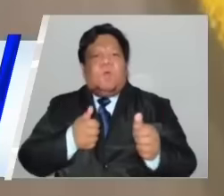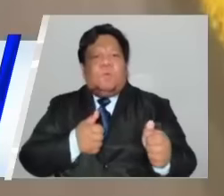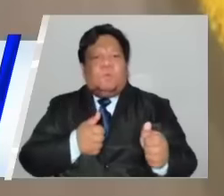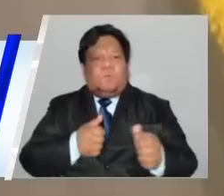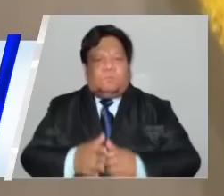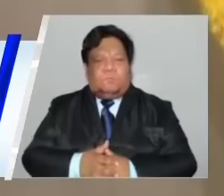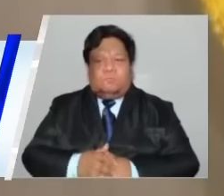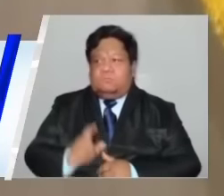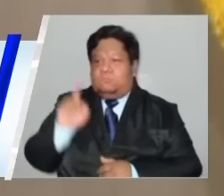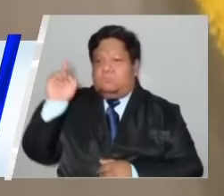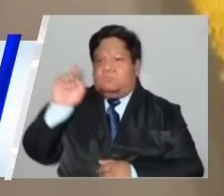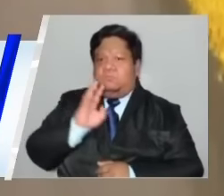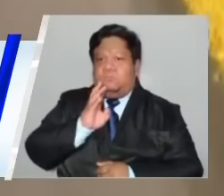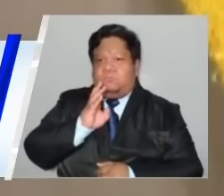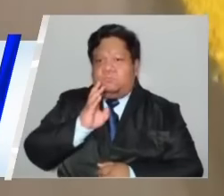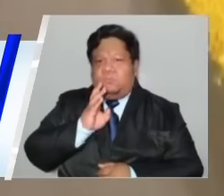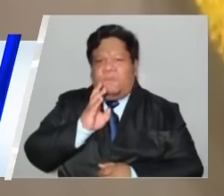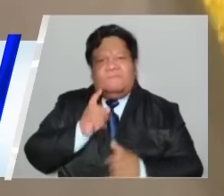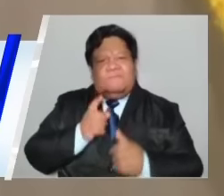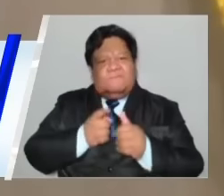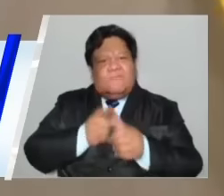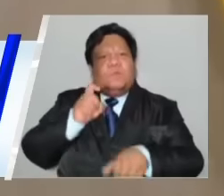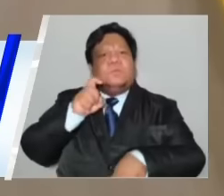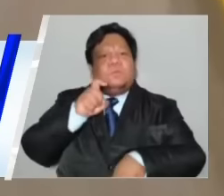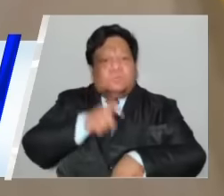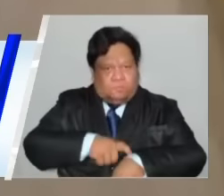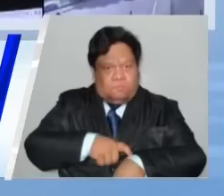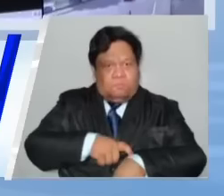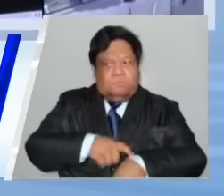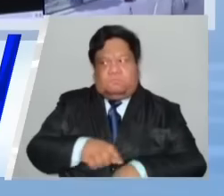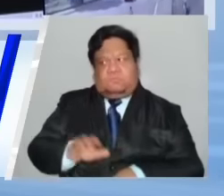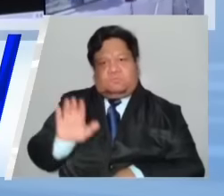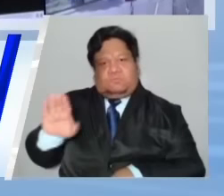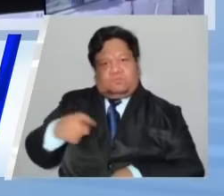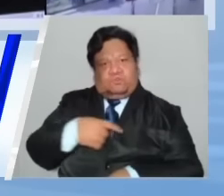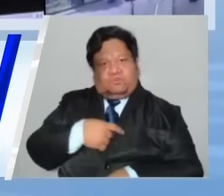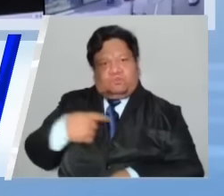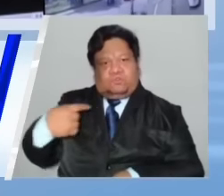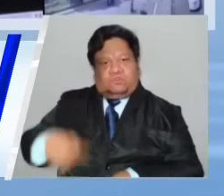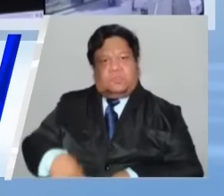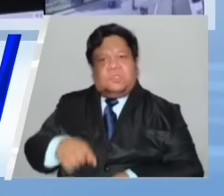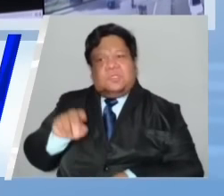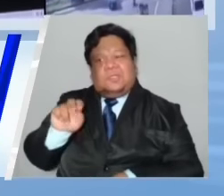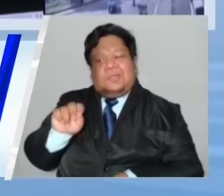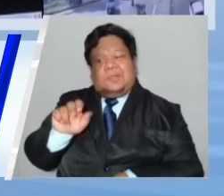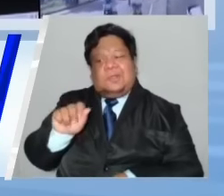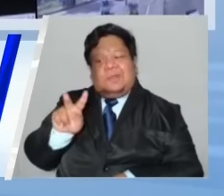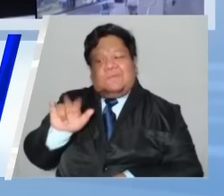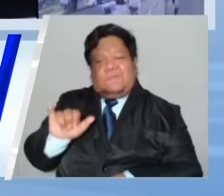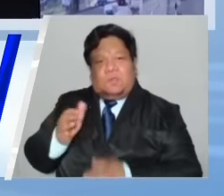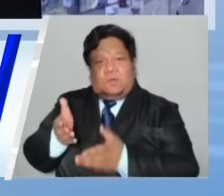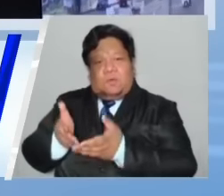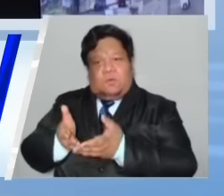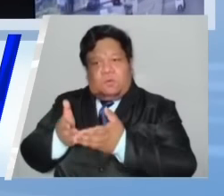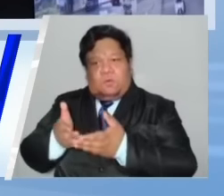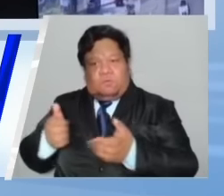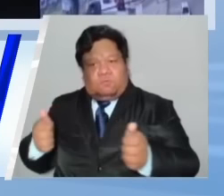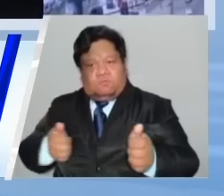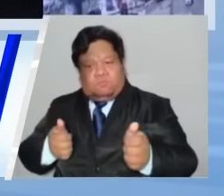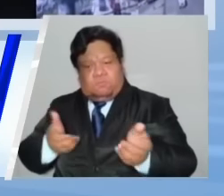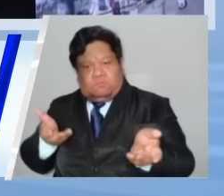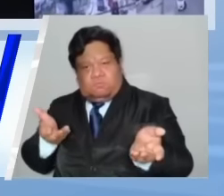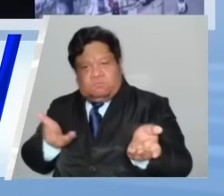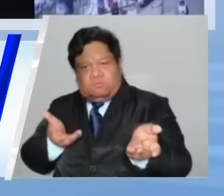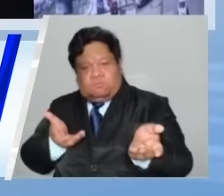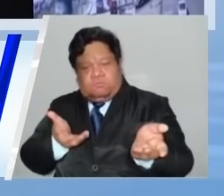warship shadowing a Coast Guard vessel in Bajo de Masinloc at a distance of only 300 yards. Pero